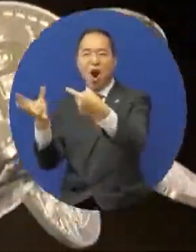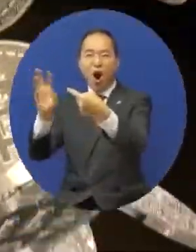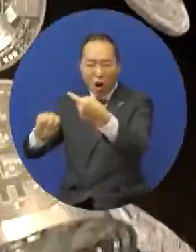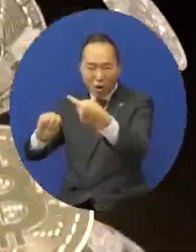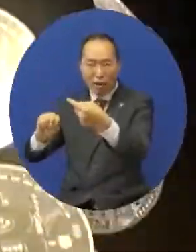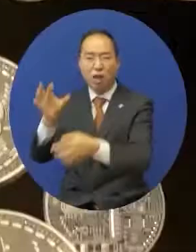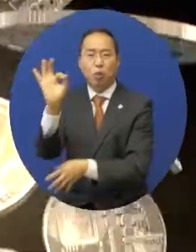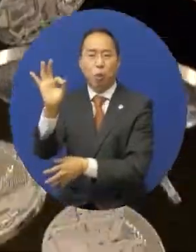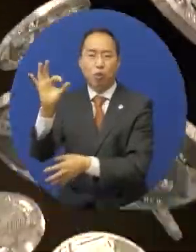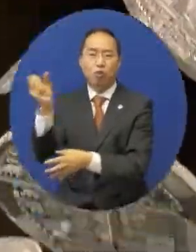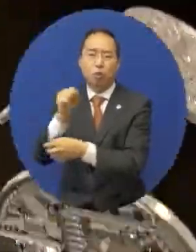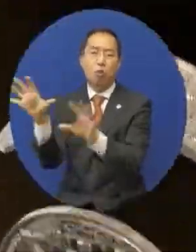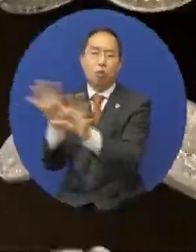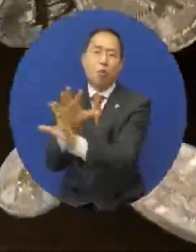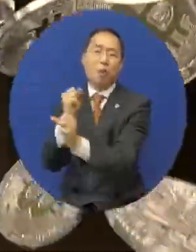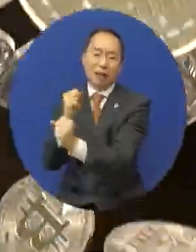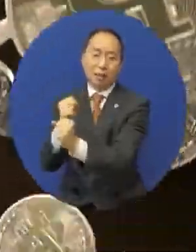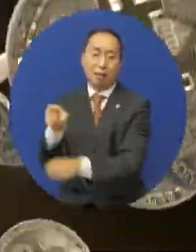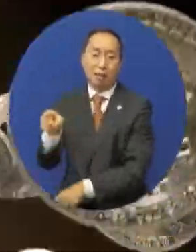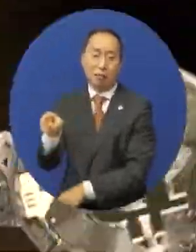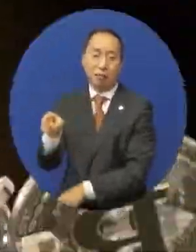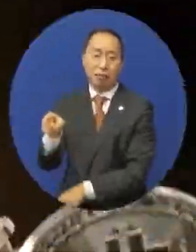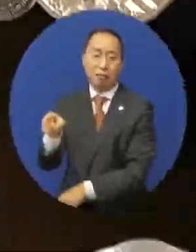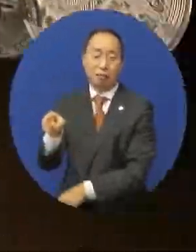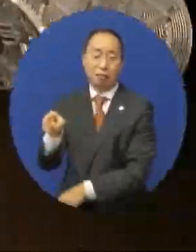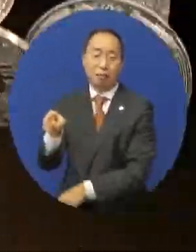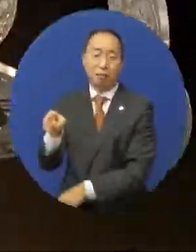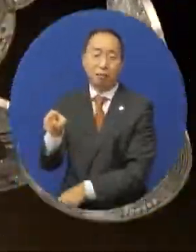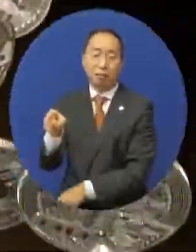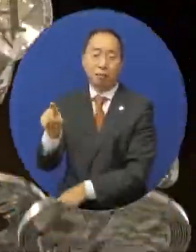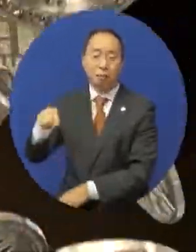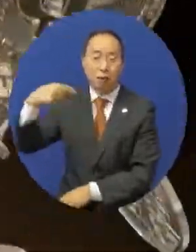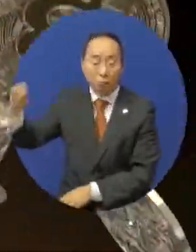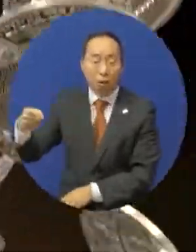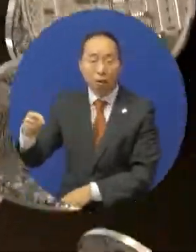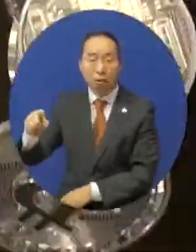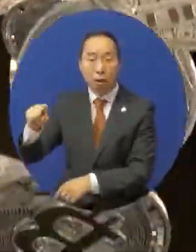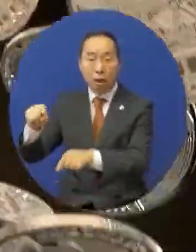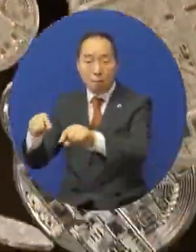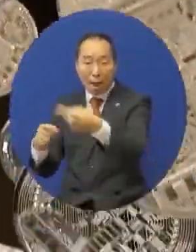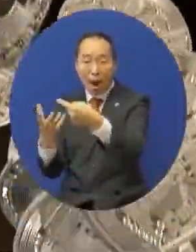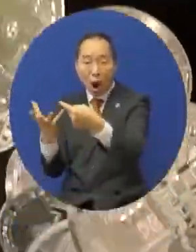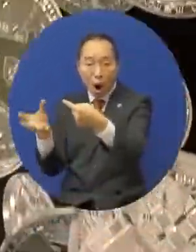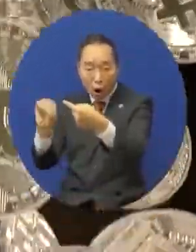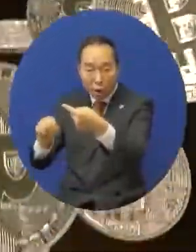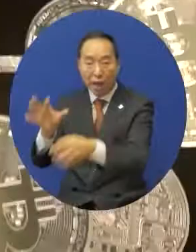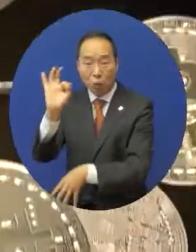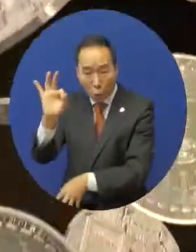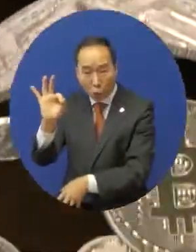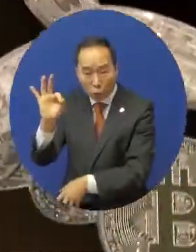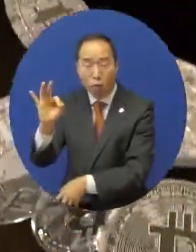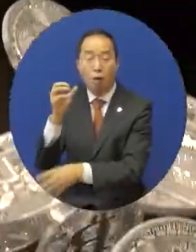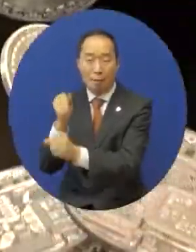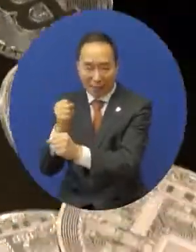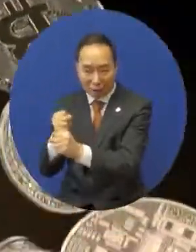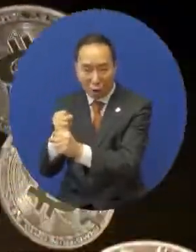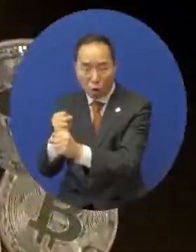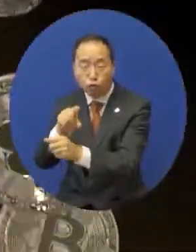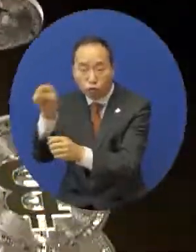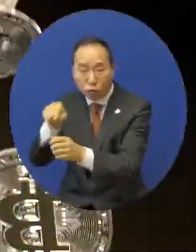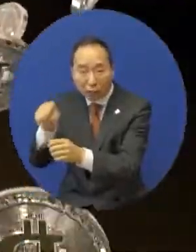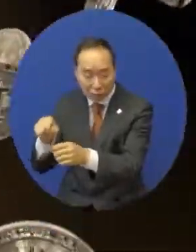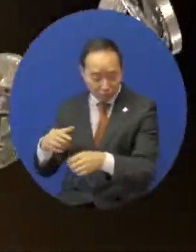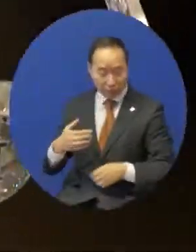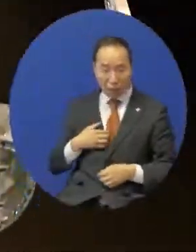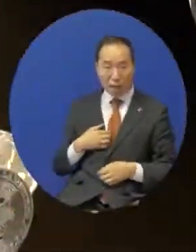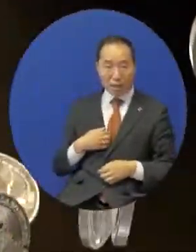개의 토큰, 코인으로 만드는 거죠. 그러면 그 100억 개의 코인 중에 내가